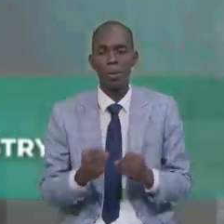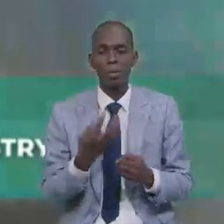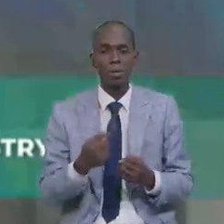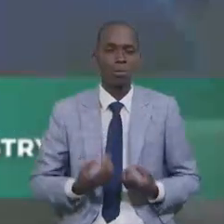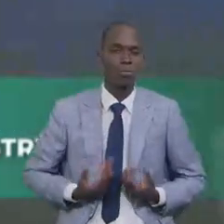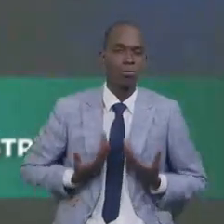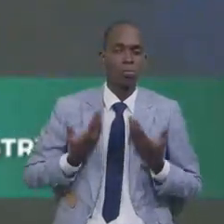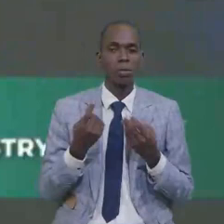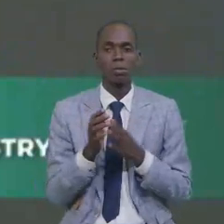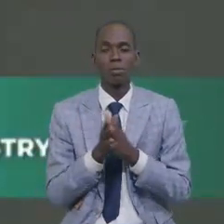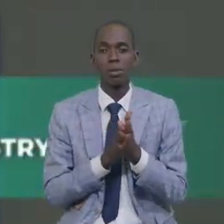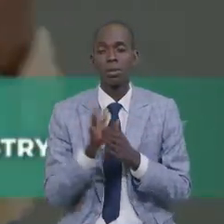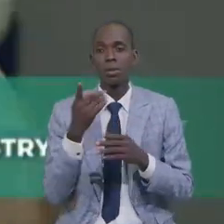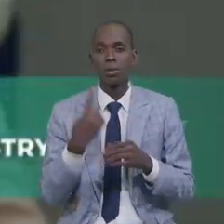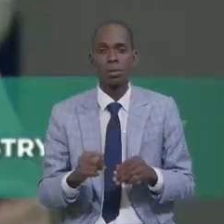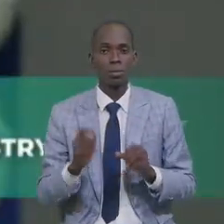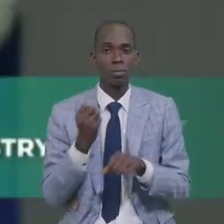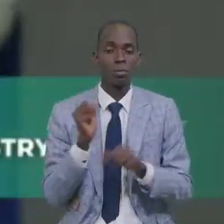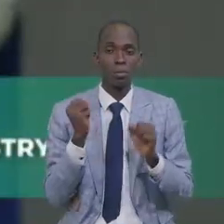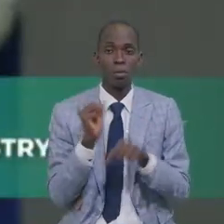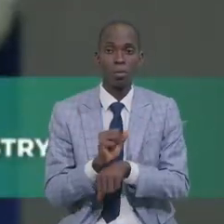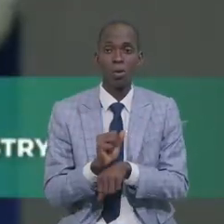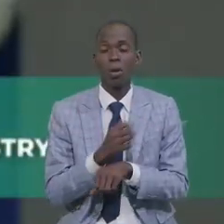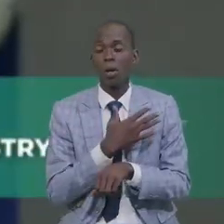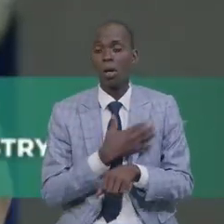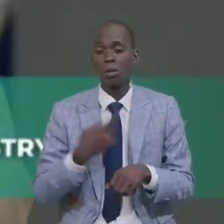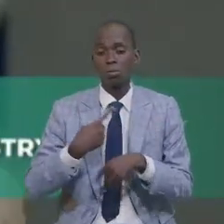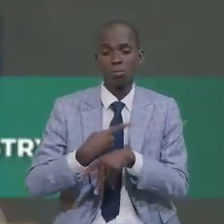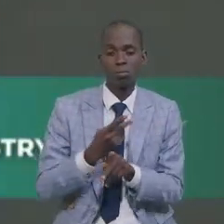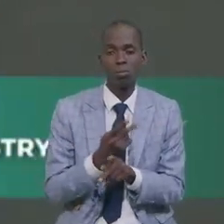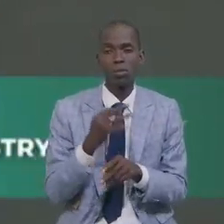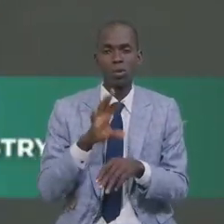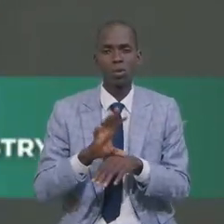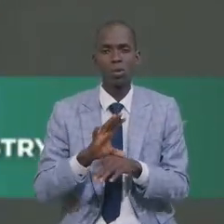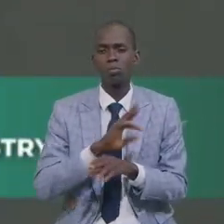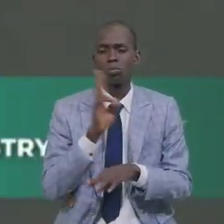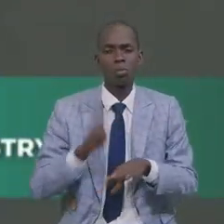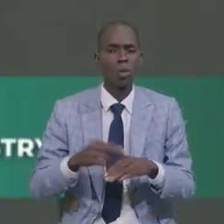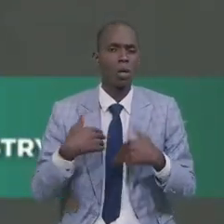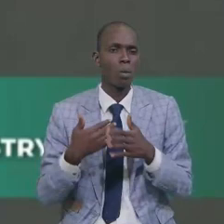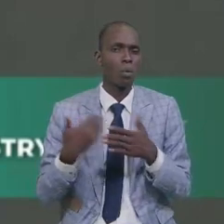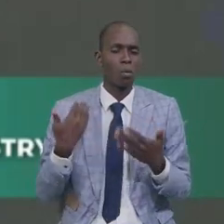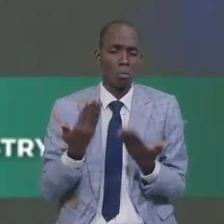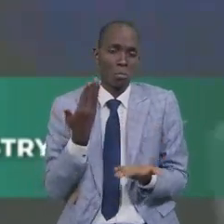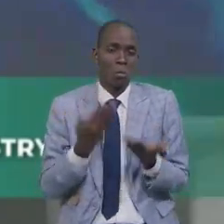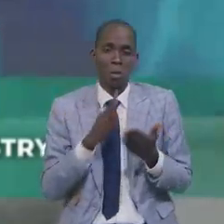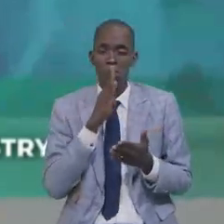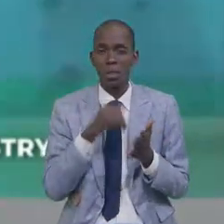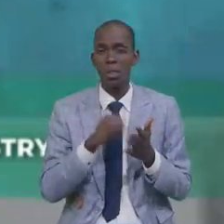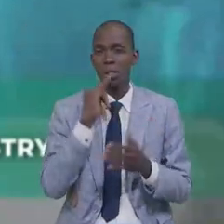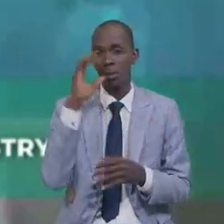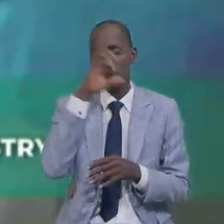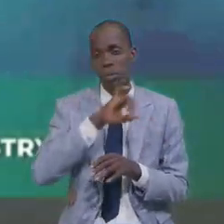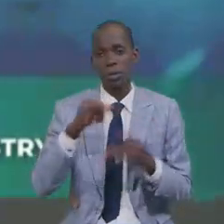puissance, la passion, le zèle, l'effet et la productivité que ton église avait par le passé. Peut-être tu ne vois plus